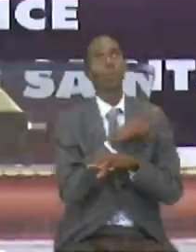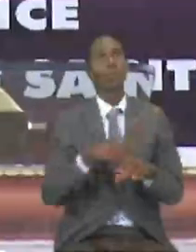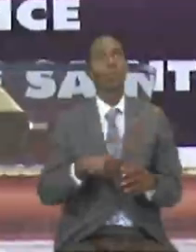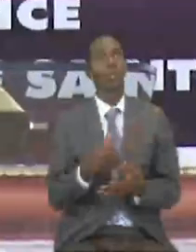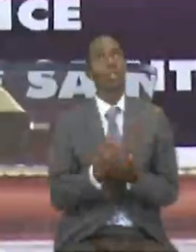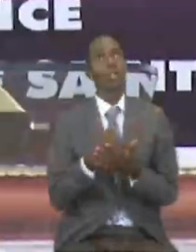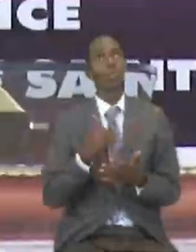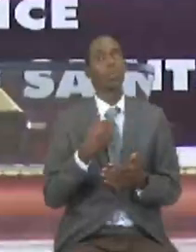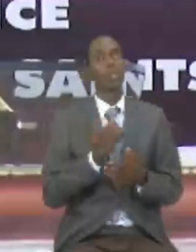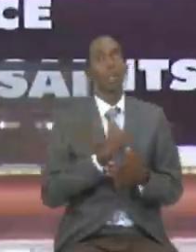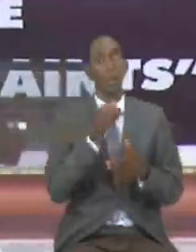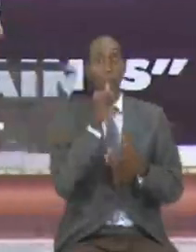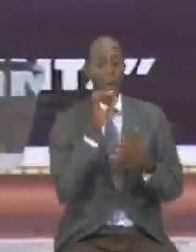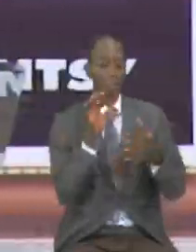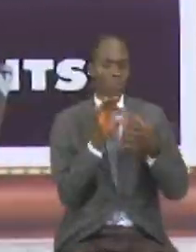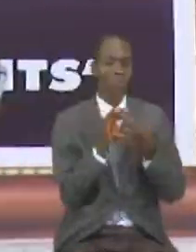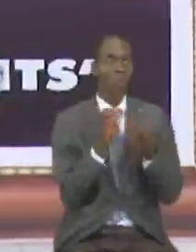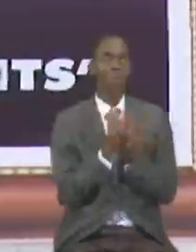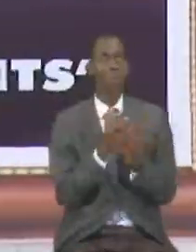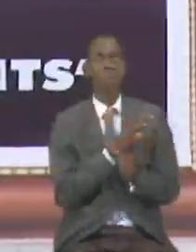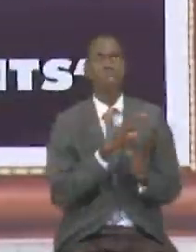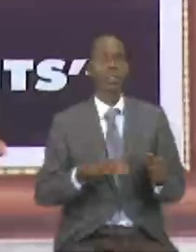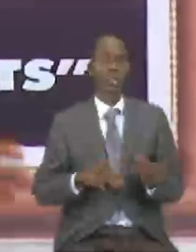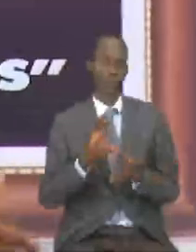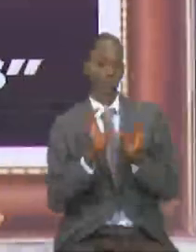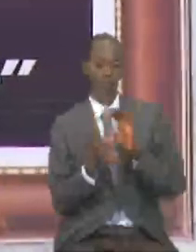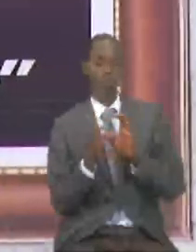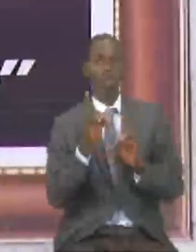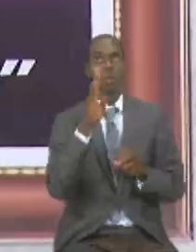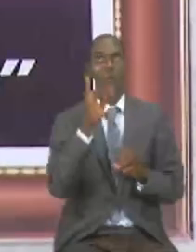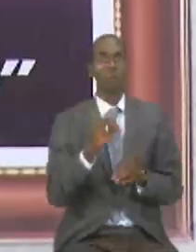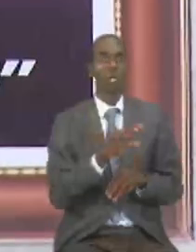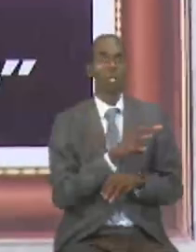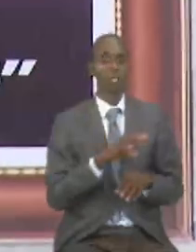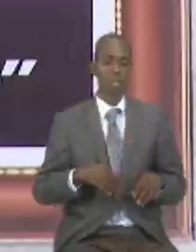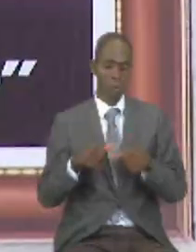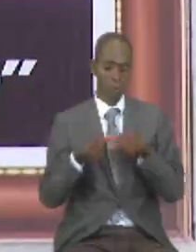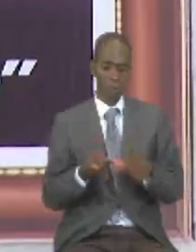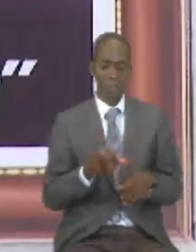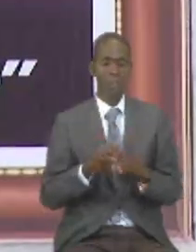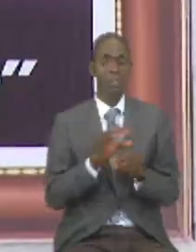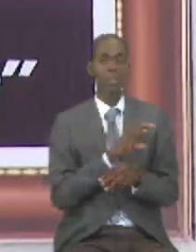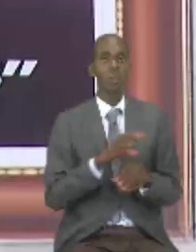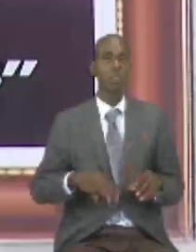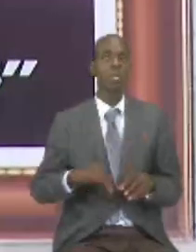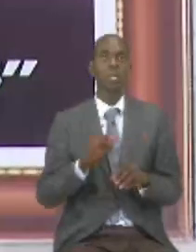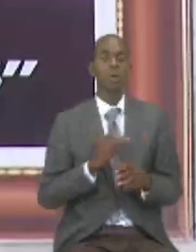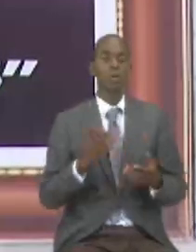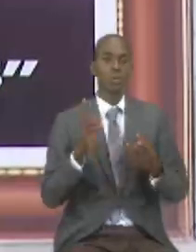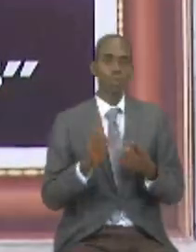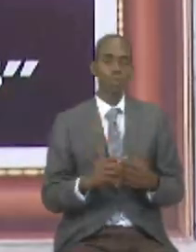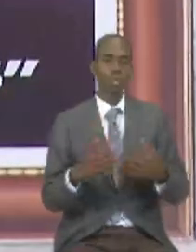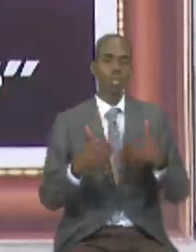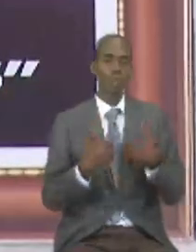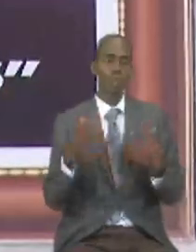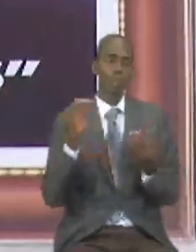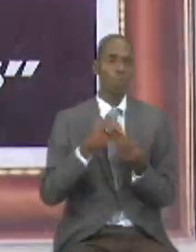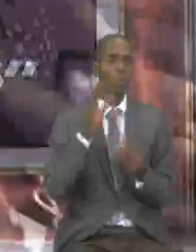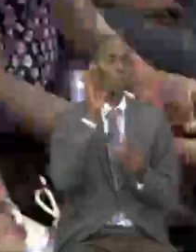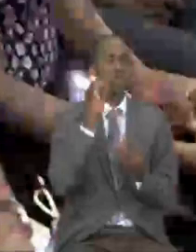Je me connecte avec Christ. Je m'associe avec Christ. Je suis converti par Christ. Je demeure en Christ. Je vais porter de fruits. Vous allez porter de